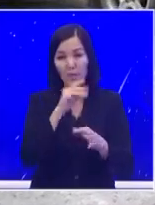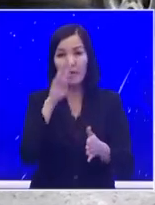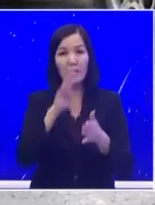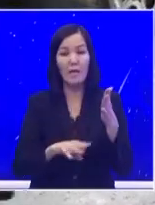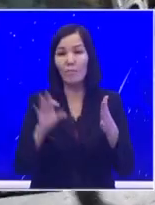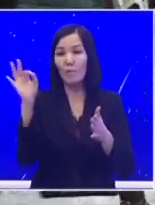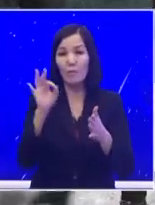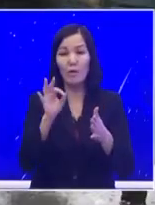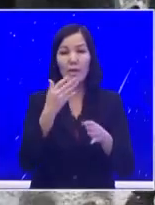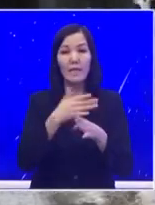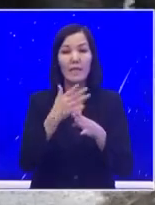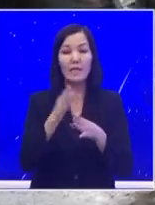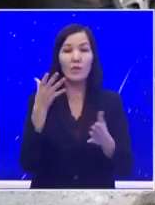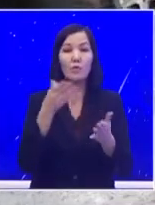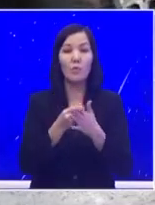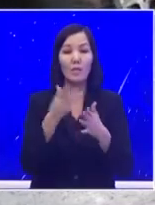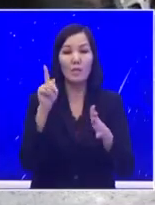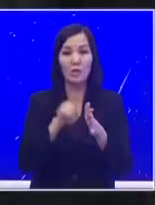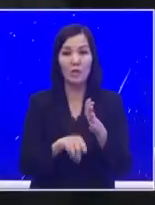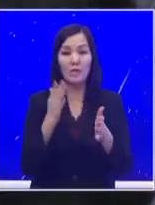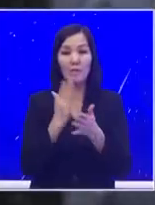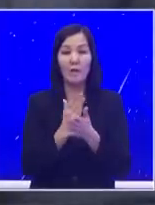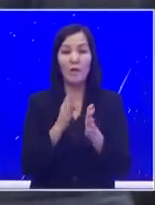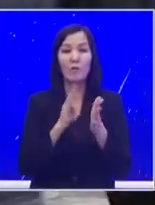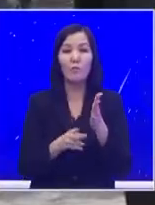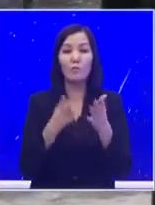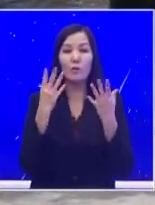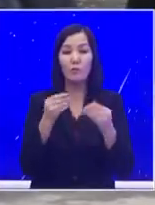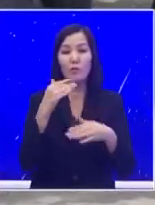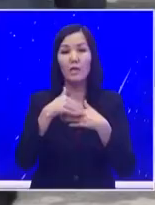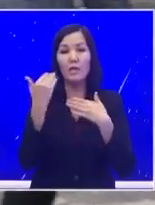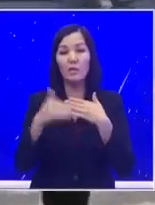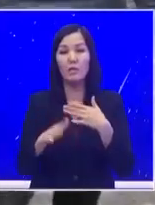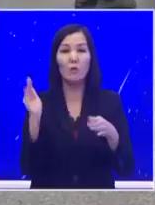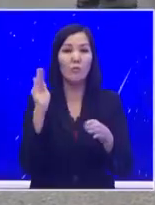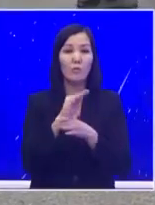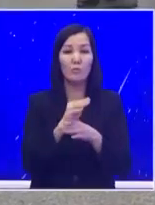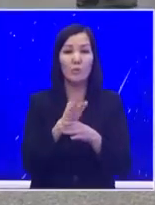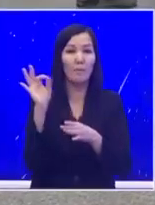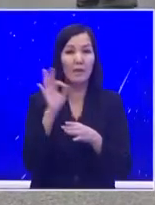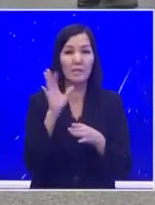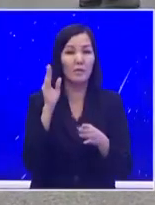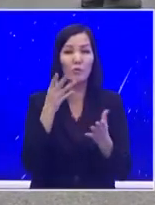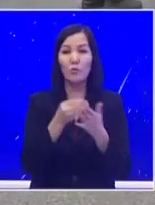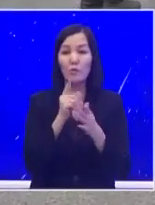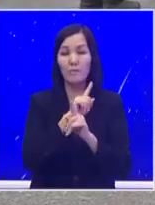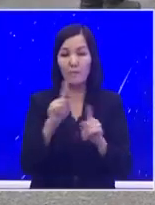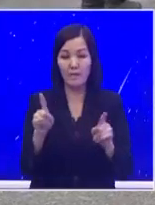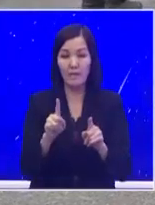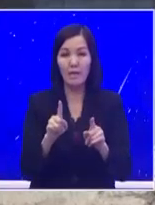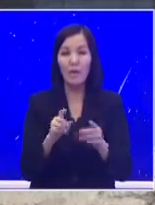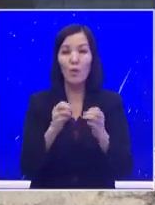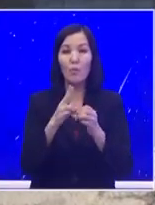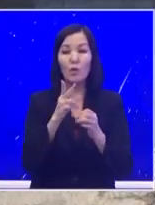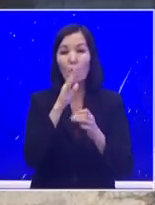Несие төлеу тәртібінде де жеңілдік бар. 90 күннен кешіктірілсе, қосымша қаржы төлемейді. 12 айдың ішінде мерзімі өтіп